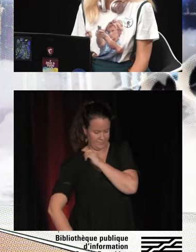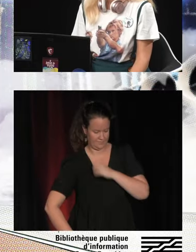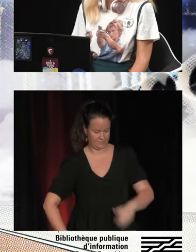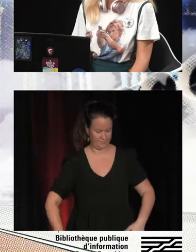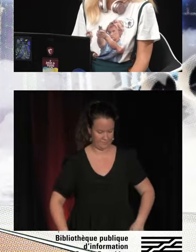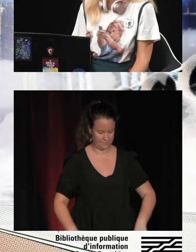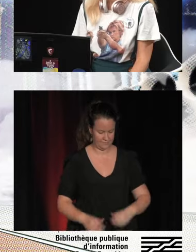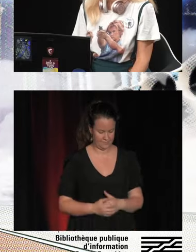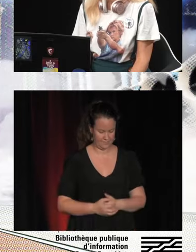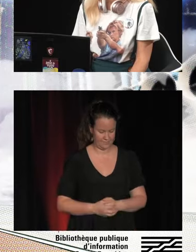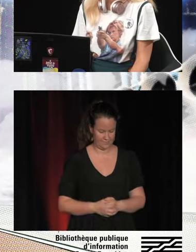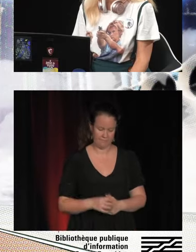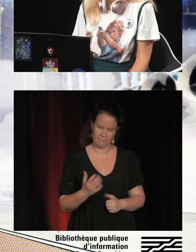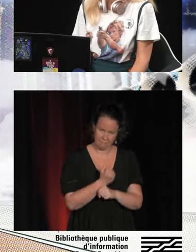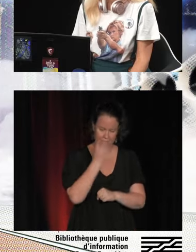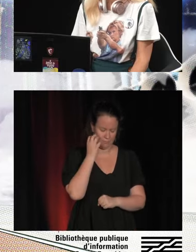Allez, on y va.